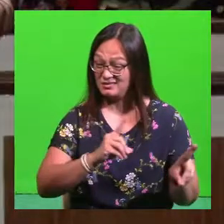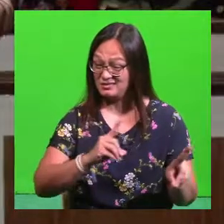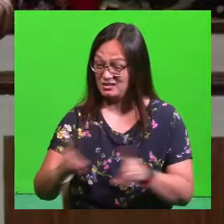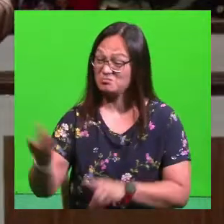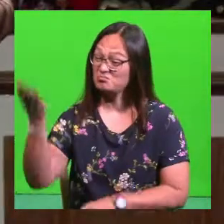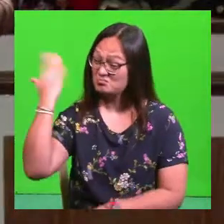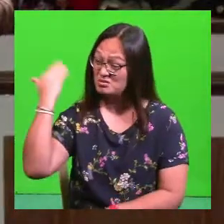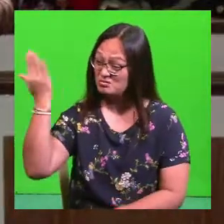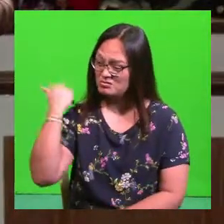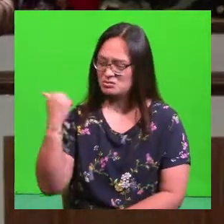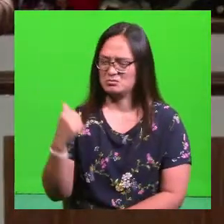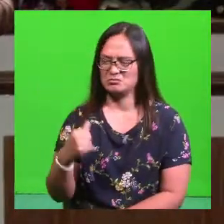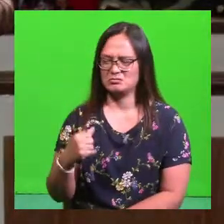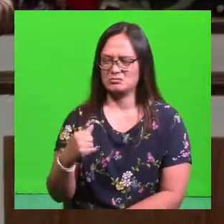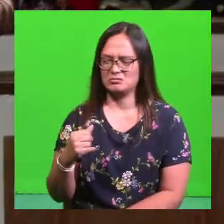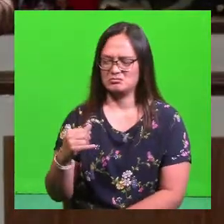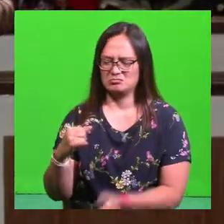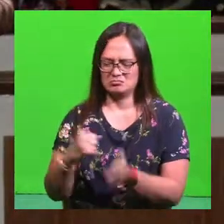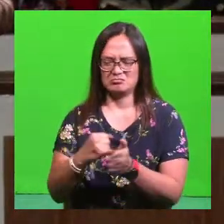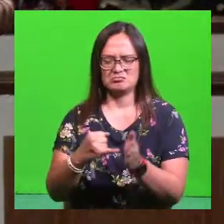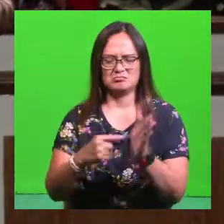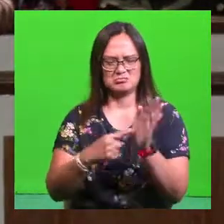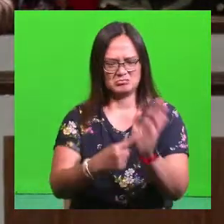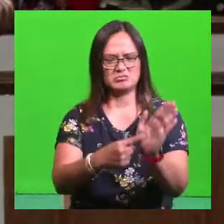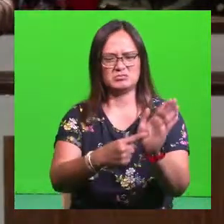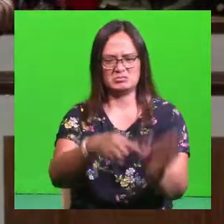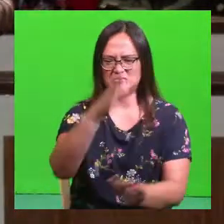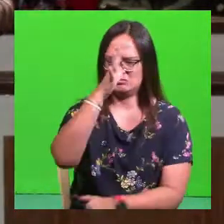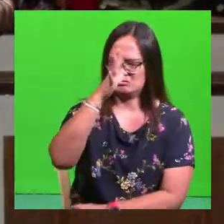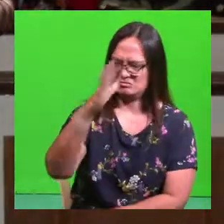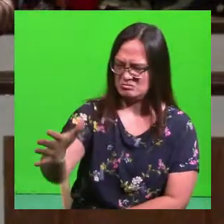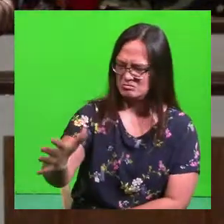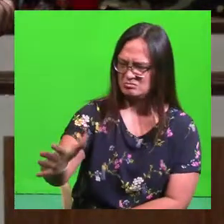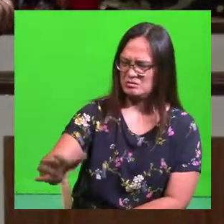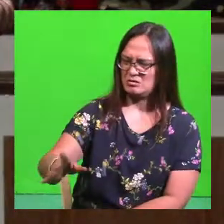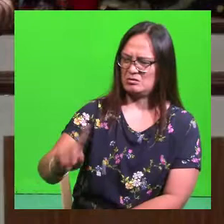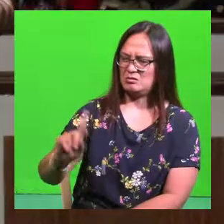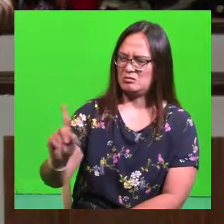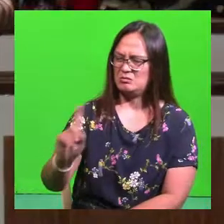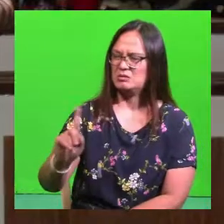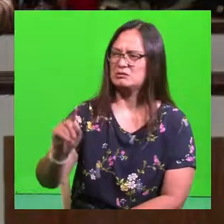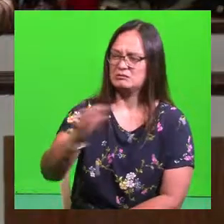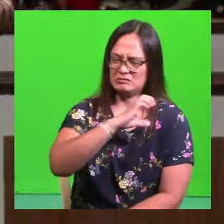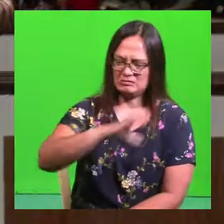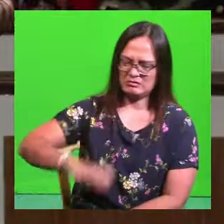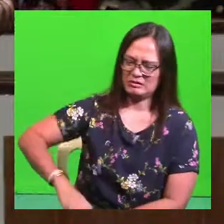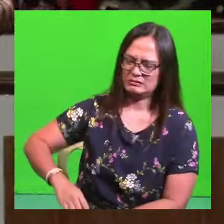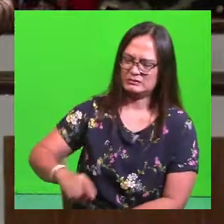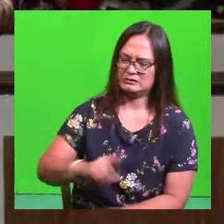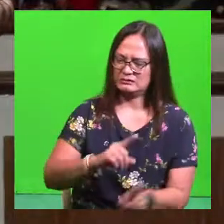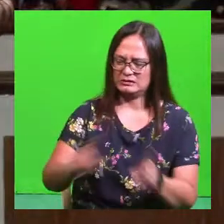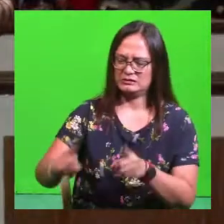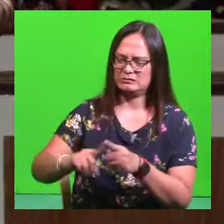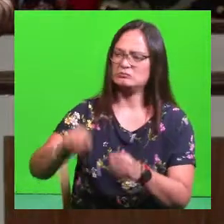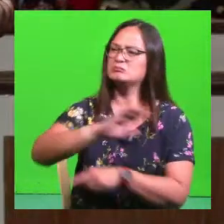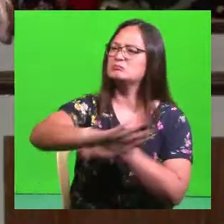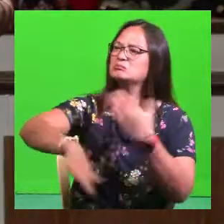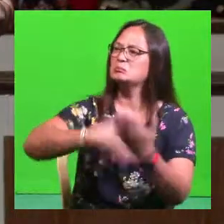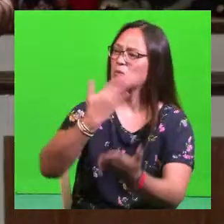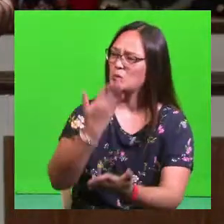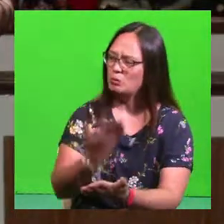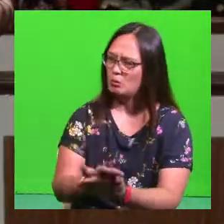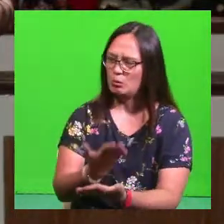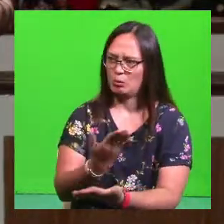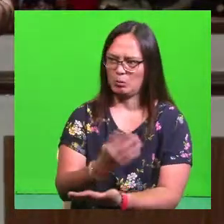bahala natin ang lahat ng kanyang ginawa. Sa pag ginawa niya lahat yan at tinapos niya para sa